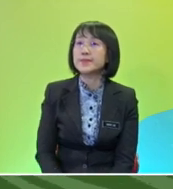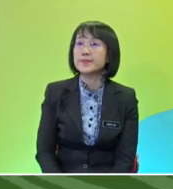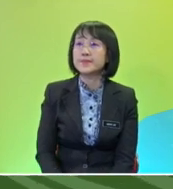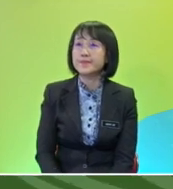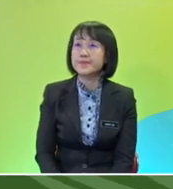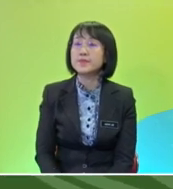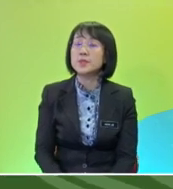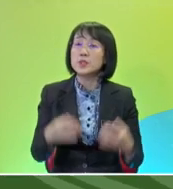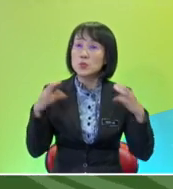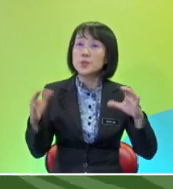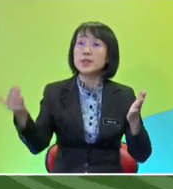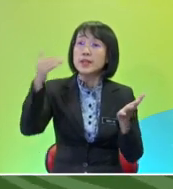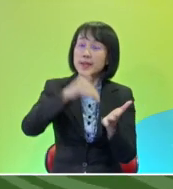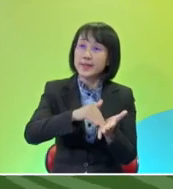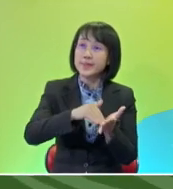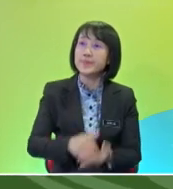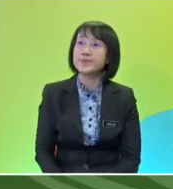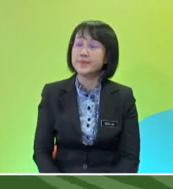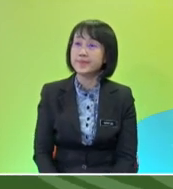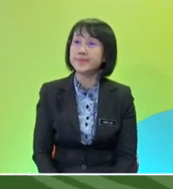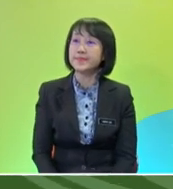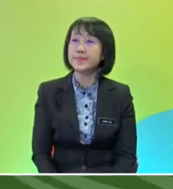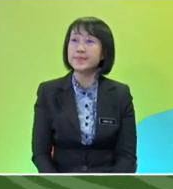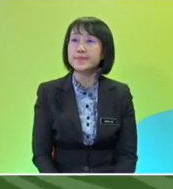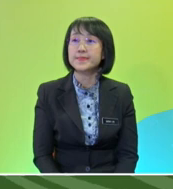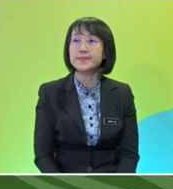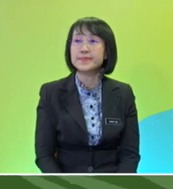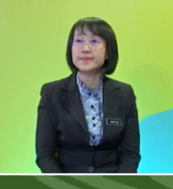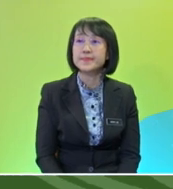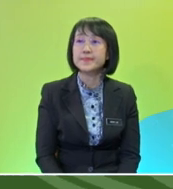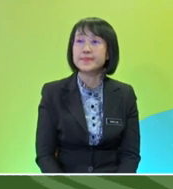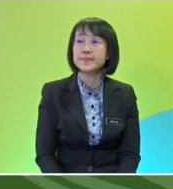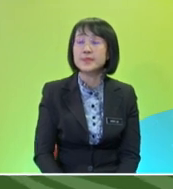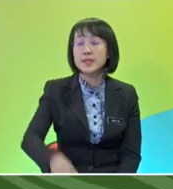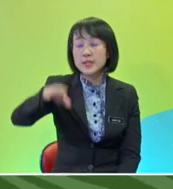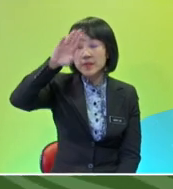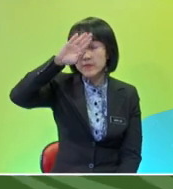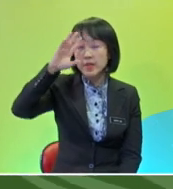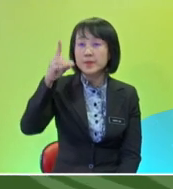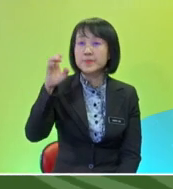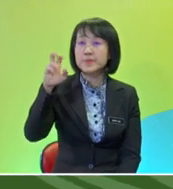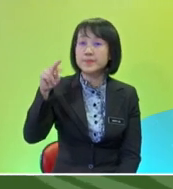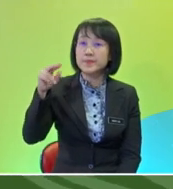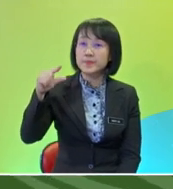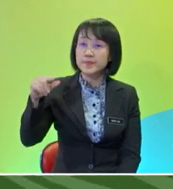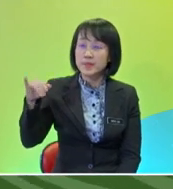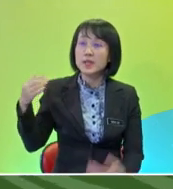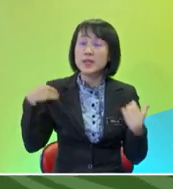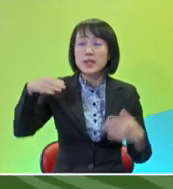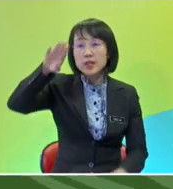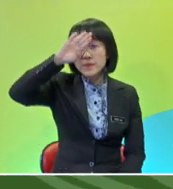Jun. Ya, boleh cuba lagi sekali. Silakan. Tadi untuk demam denggi kita dah ada demam panas. Lepas tu